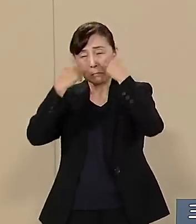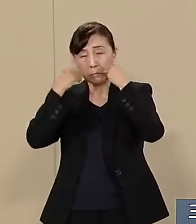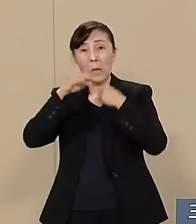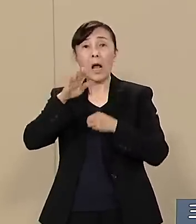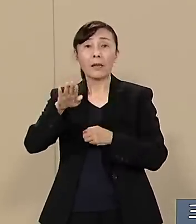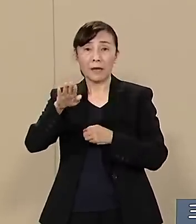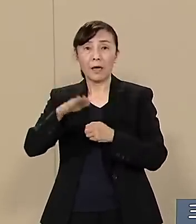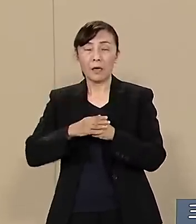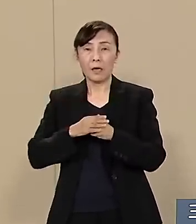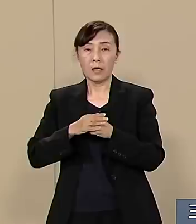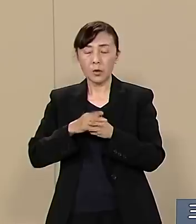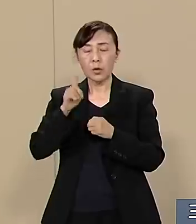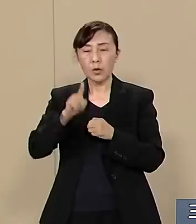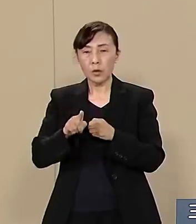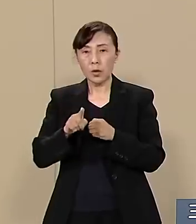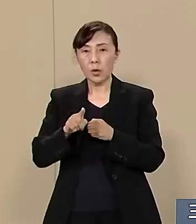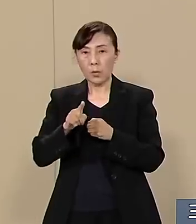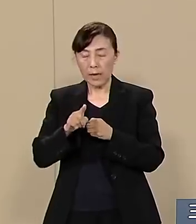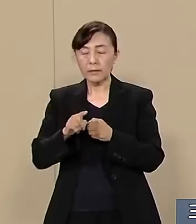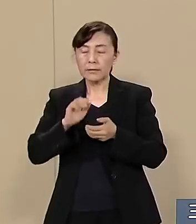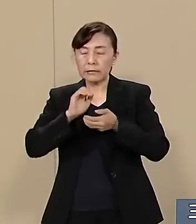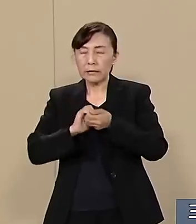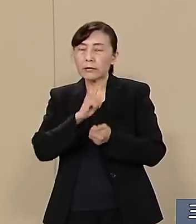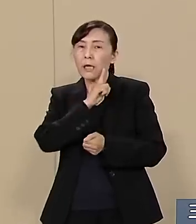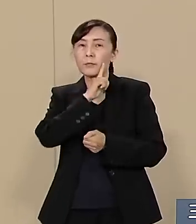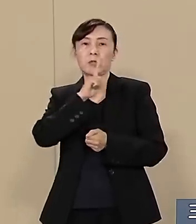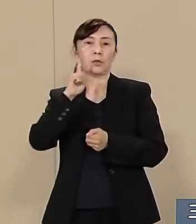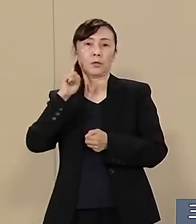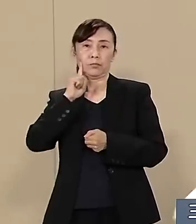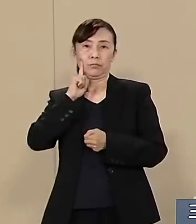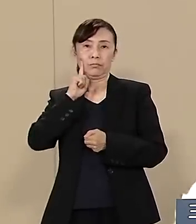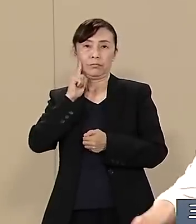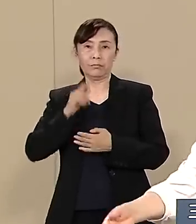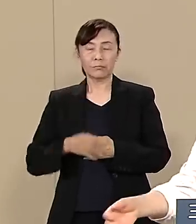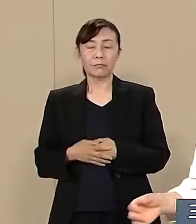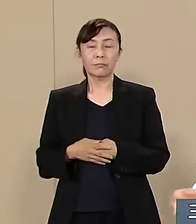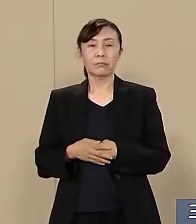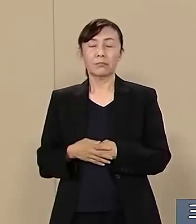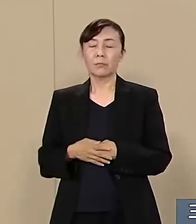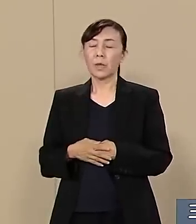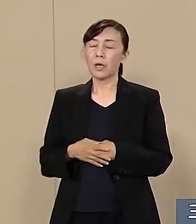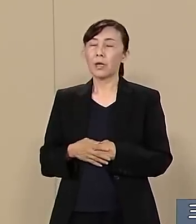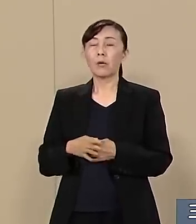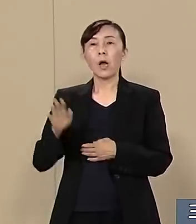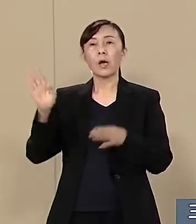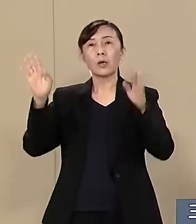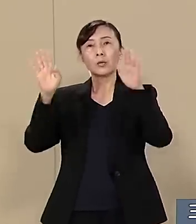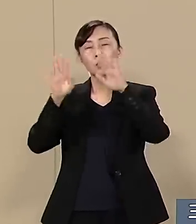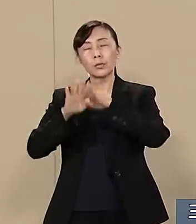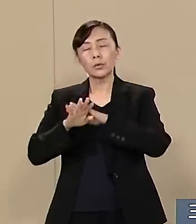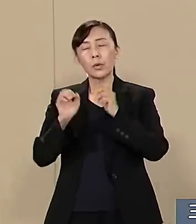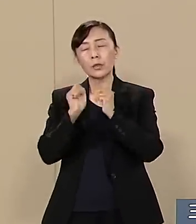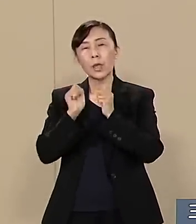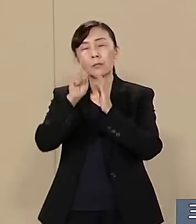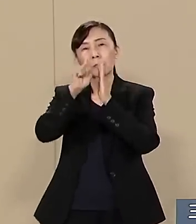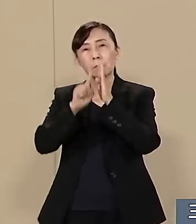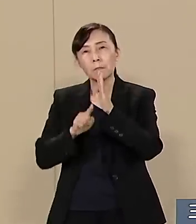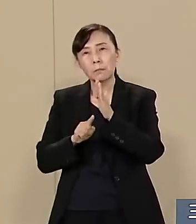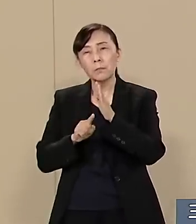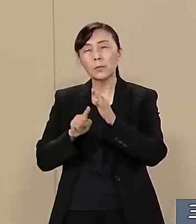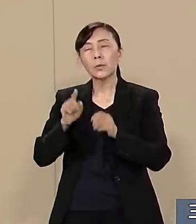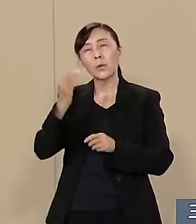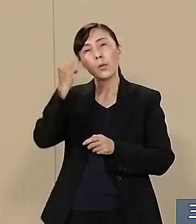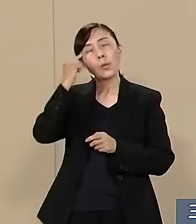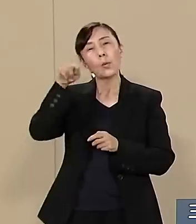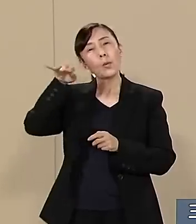たことは絶対にトップシークレットなんですよあれは冬の寒い夜こんな感じやった